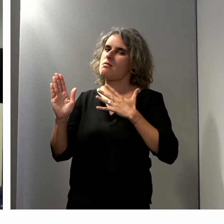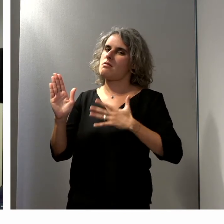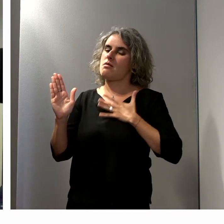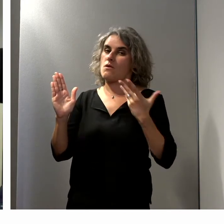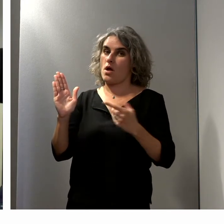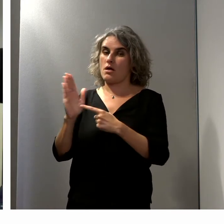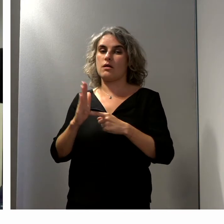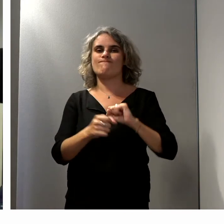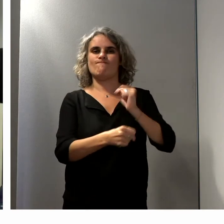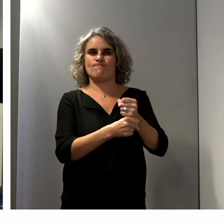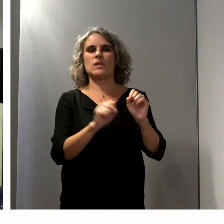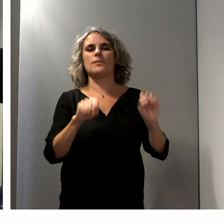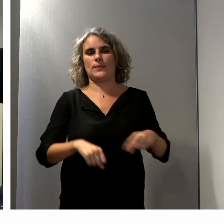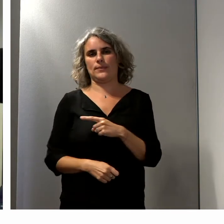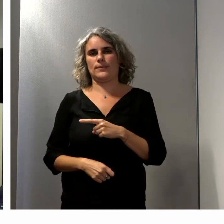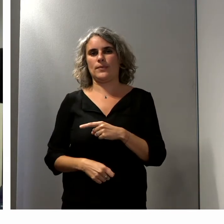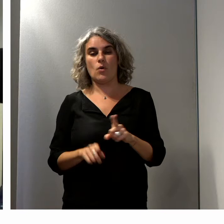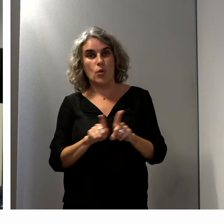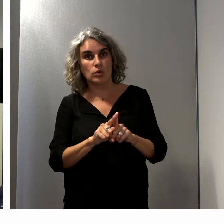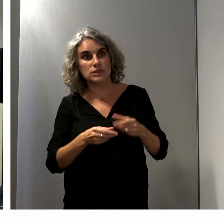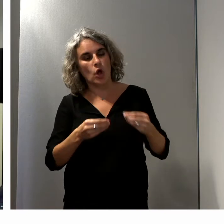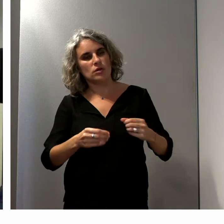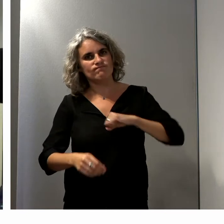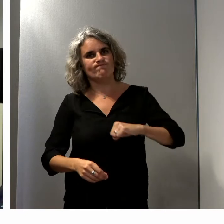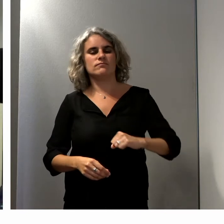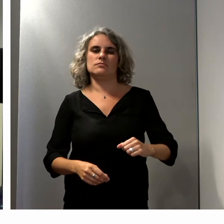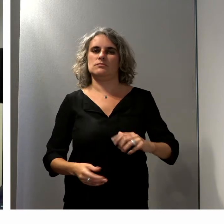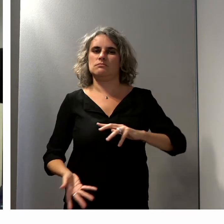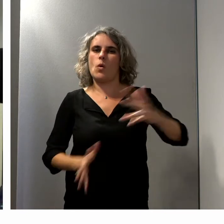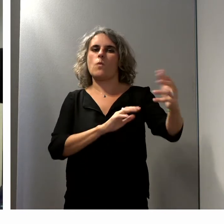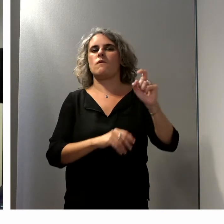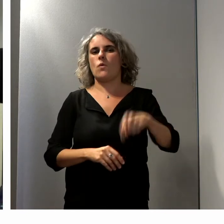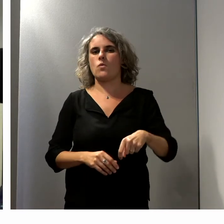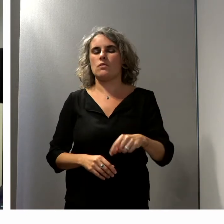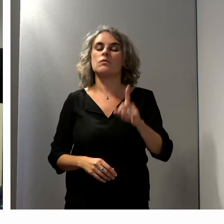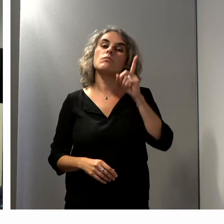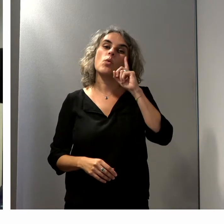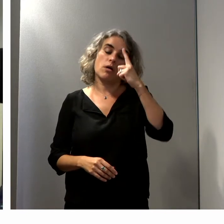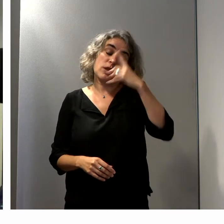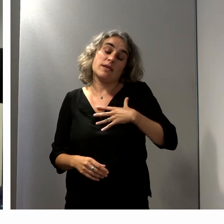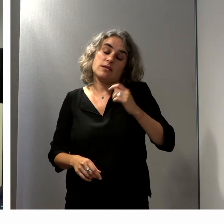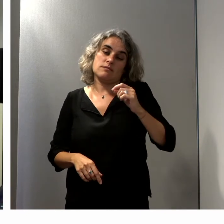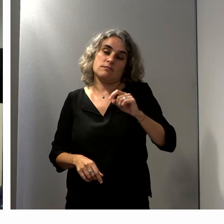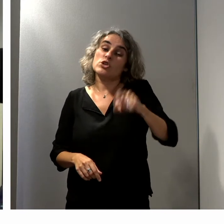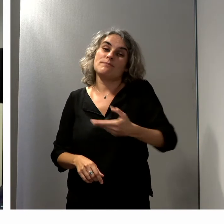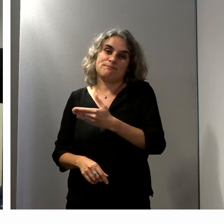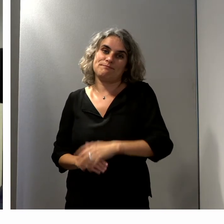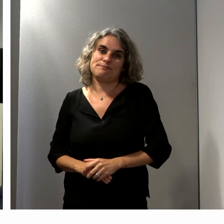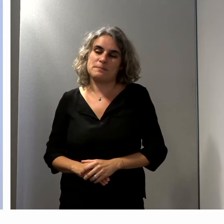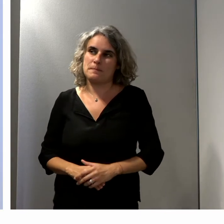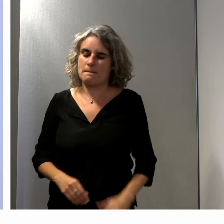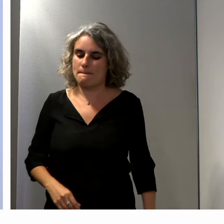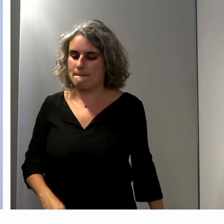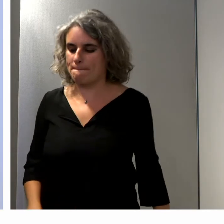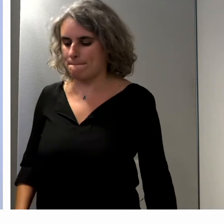de sanctionner et de faire avancer parfois les sujets. Parce que parfois, je pense qu'il faut en passer par là aussi.